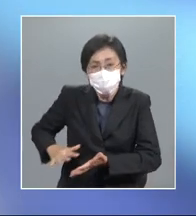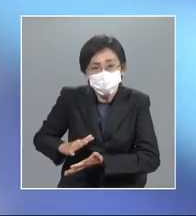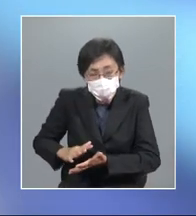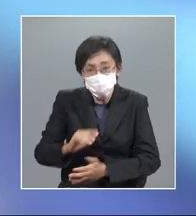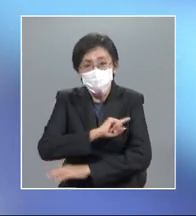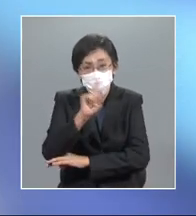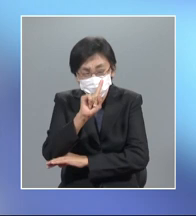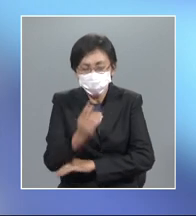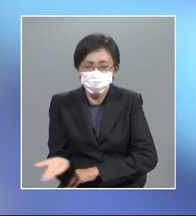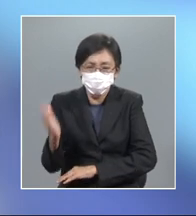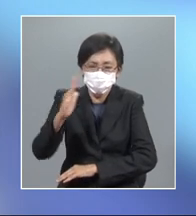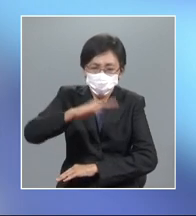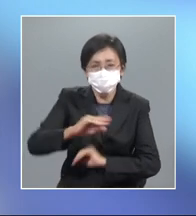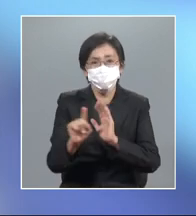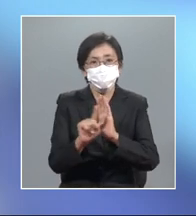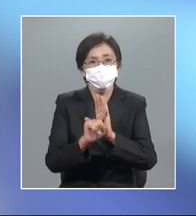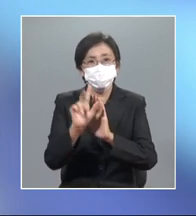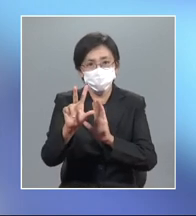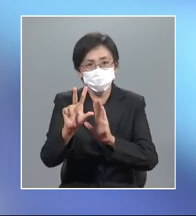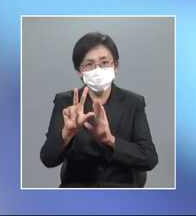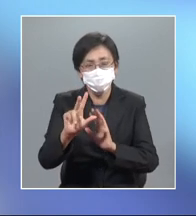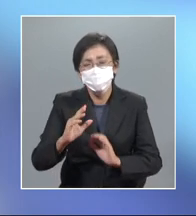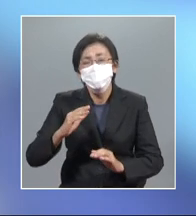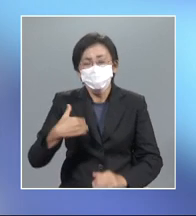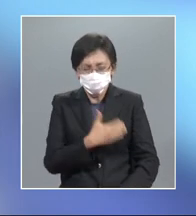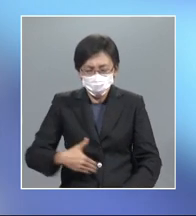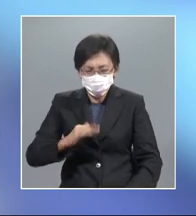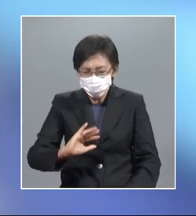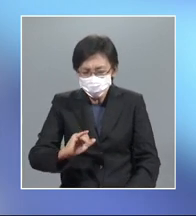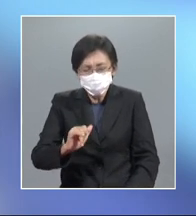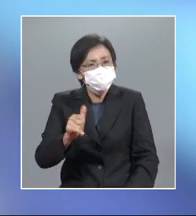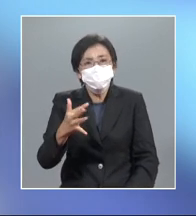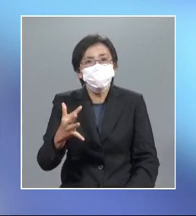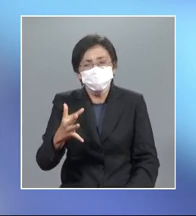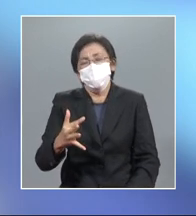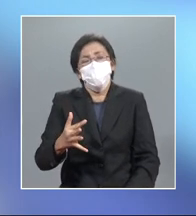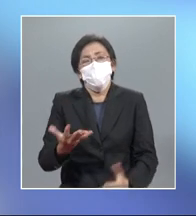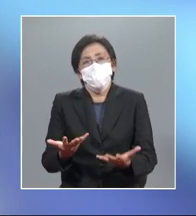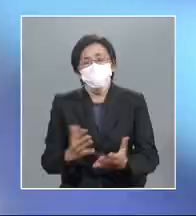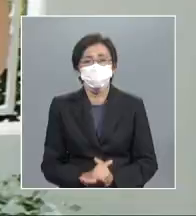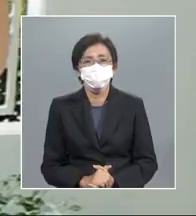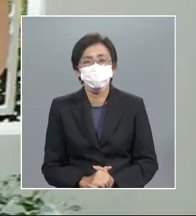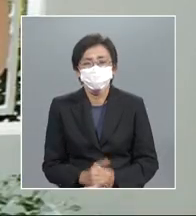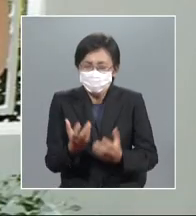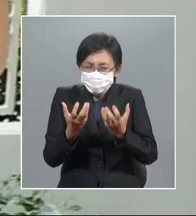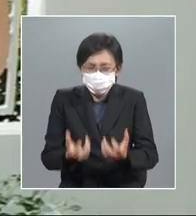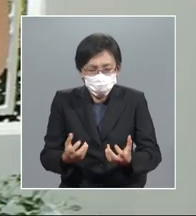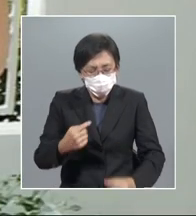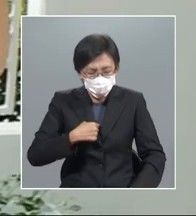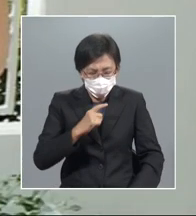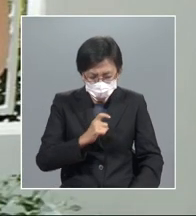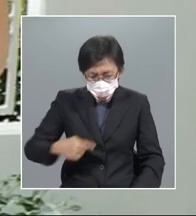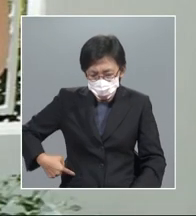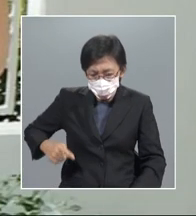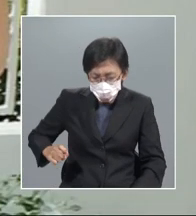3ครั้งถ้าทำการไม่ดีนะครับอาการก็เรียกว่าคือทุกอย่างเนี่ยมันล้มเหลวไปหมด